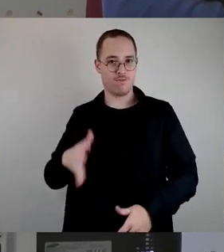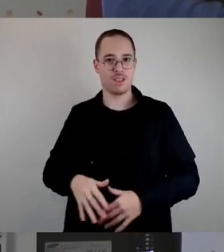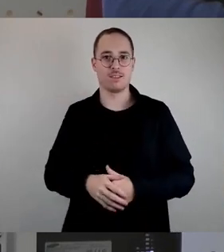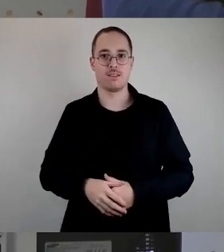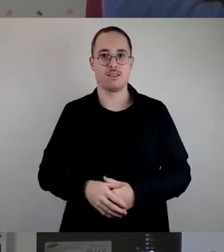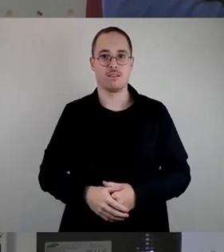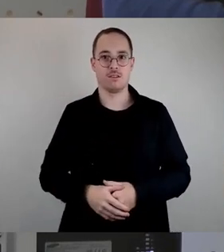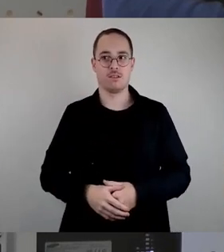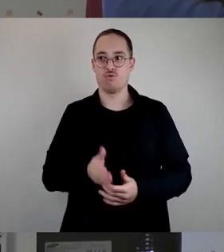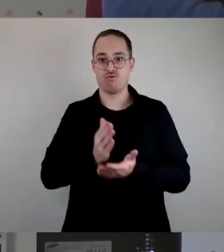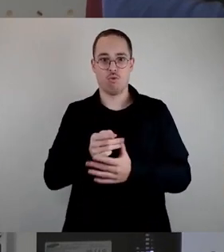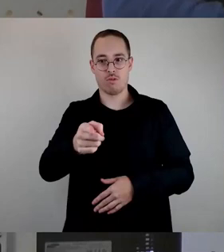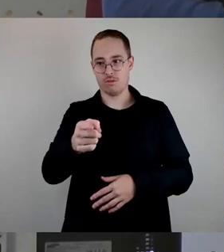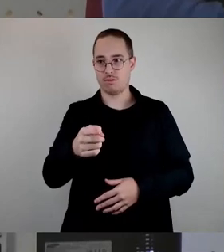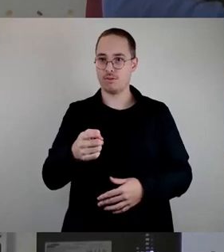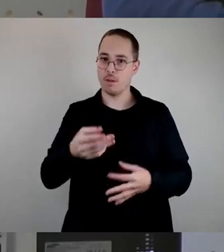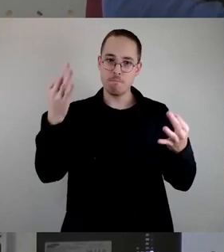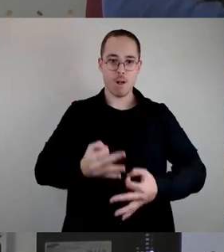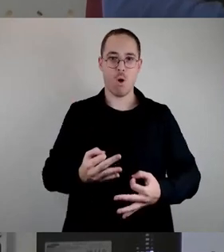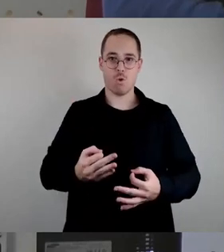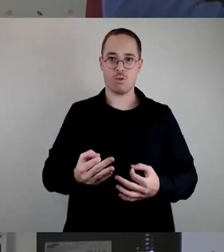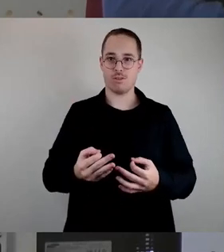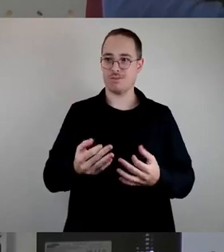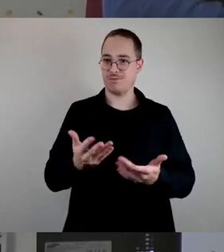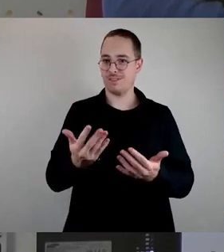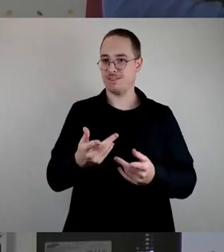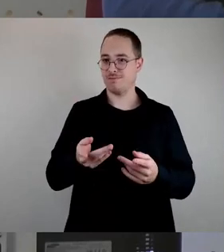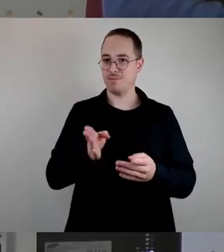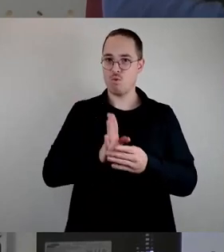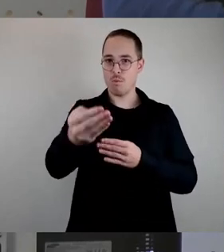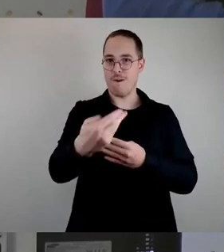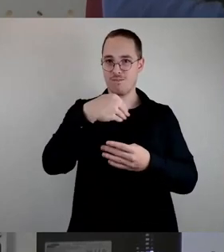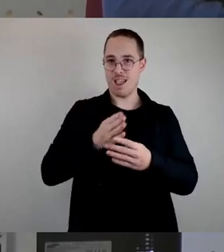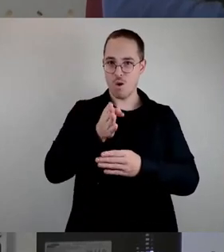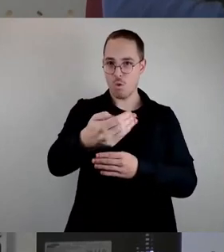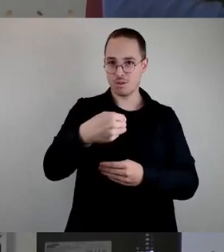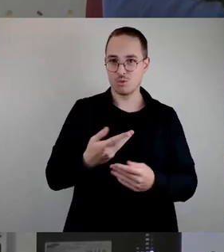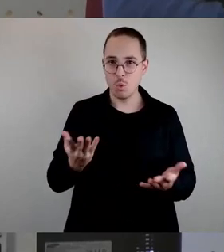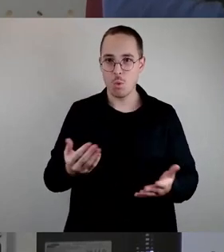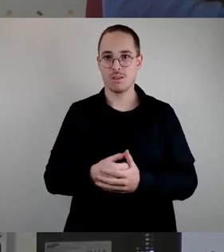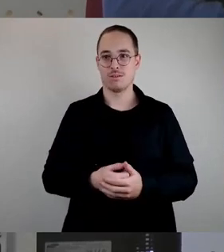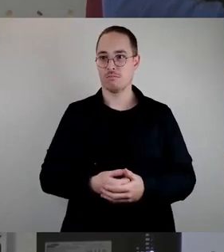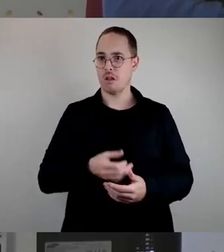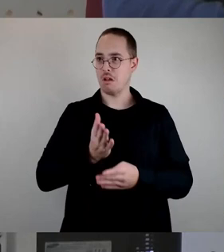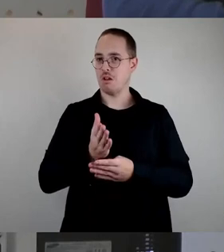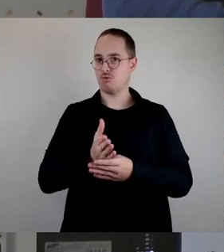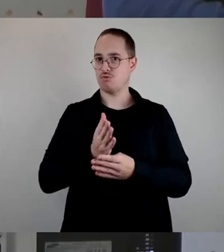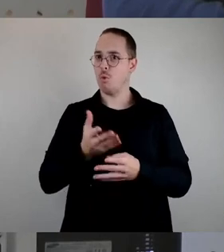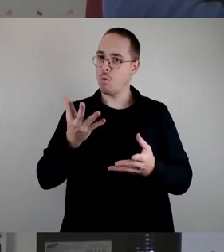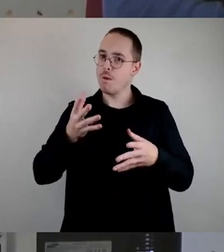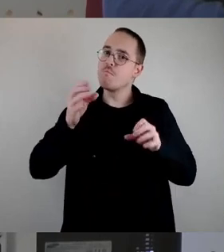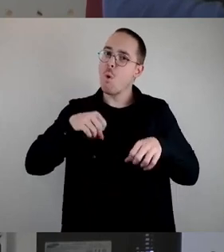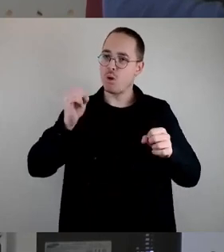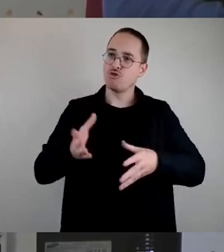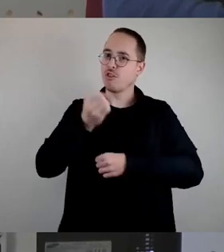längst realisiert sein können, wenn man ein bisschen zügiger auch hier im Stadtrat und in den Gremien gearbeitet hätte. Wir brauchen diese Fähre dringend. Und was wir